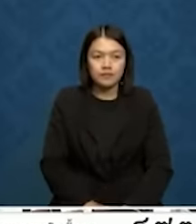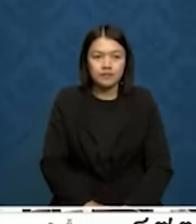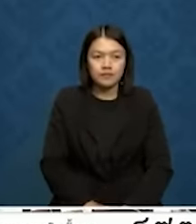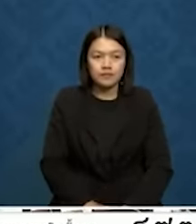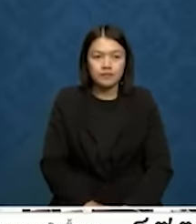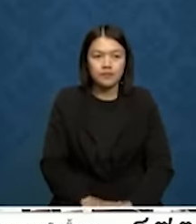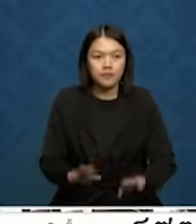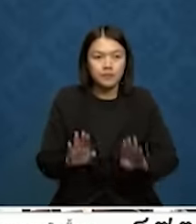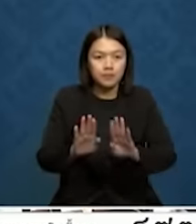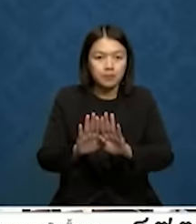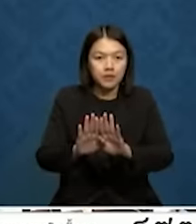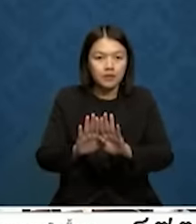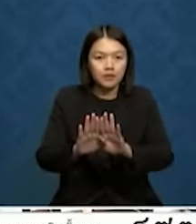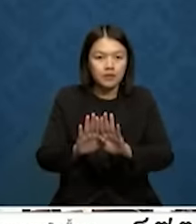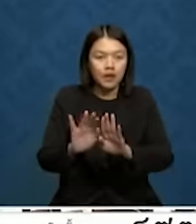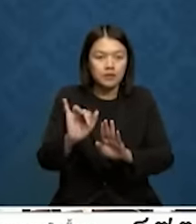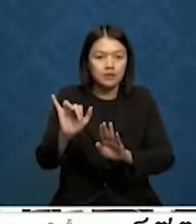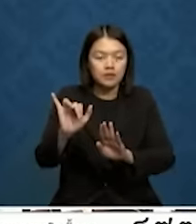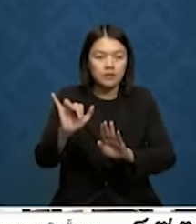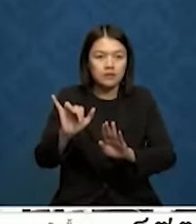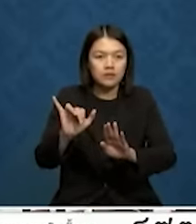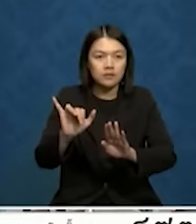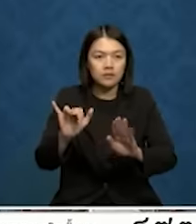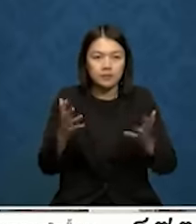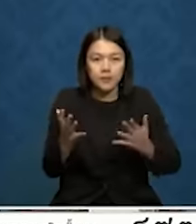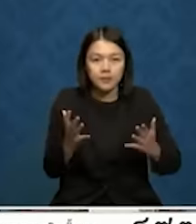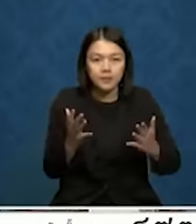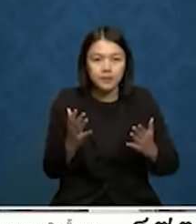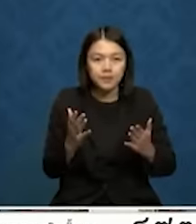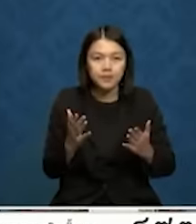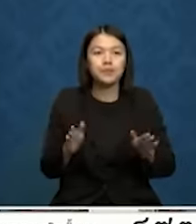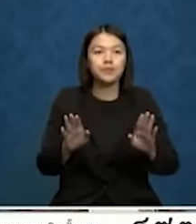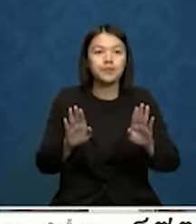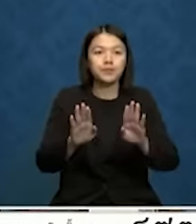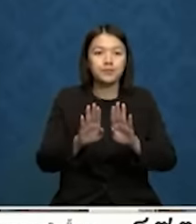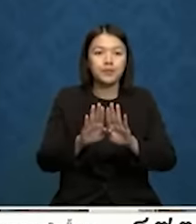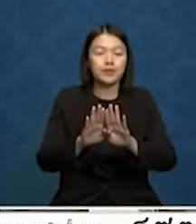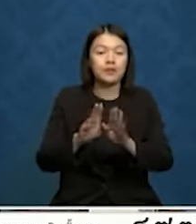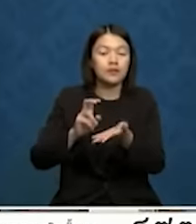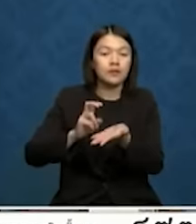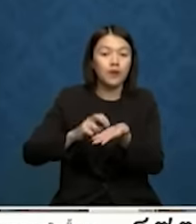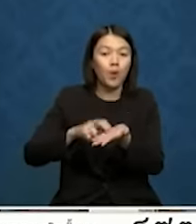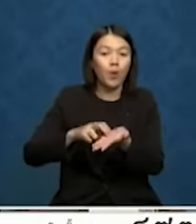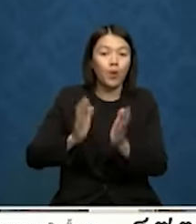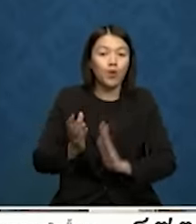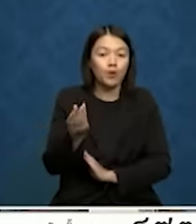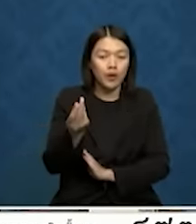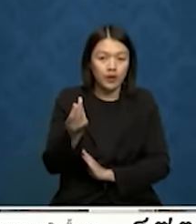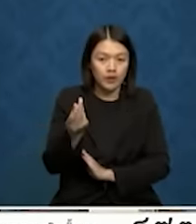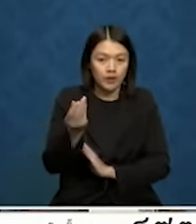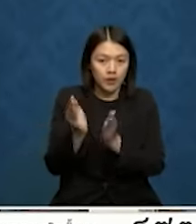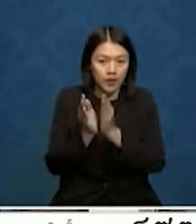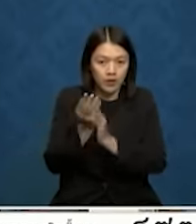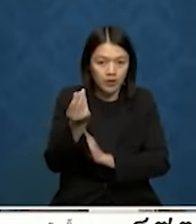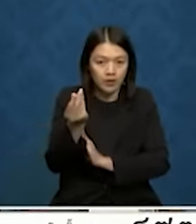การถ้าไม่มีนะครับก็ถือว่าปิดลงคะแนนรับรองแสดงตนด้วยแสดงคะแนนด้วย